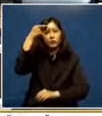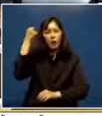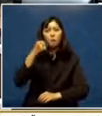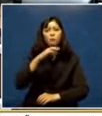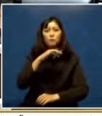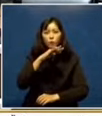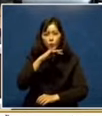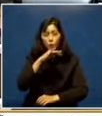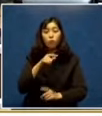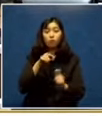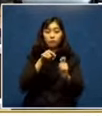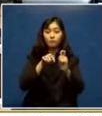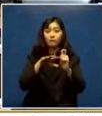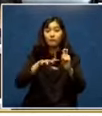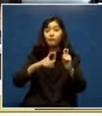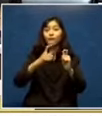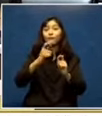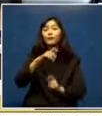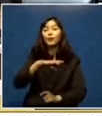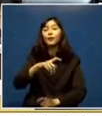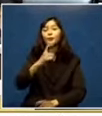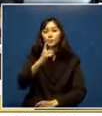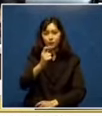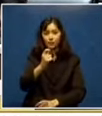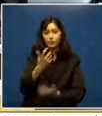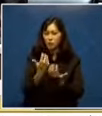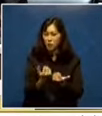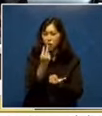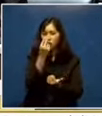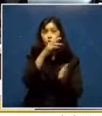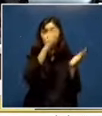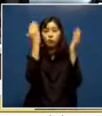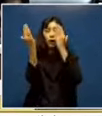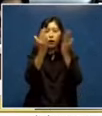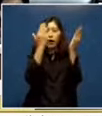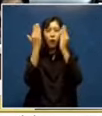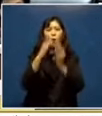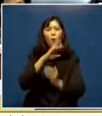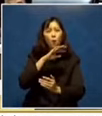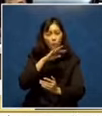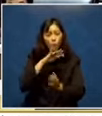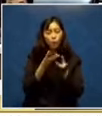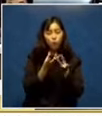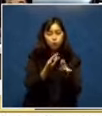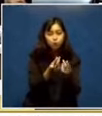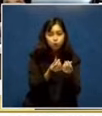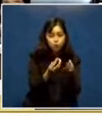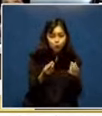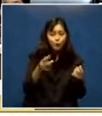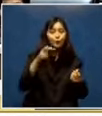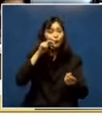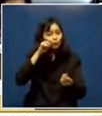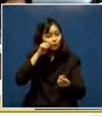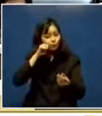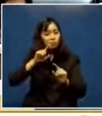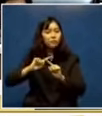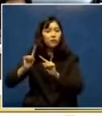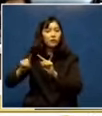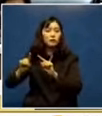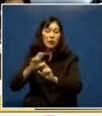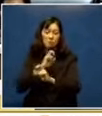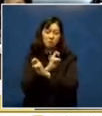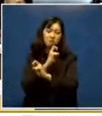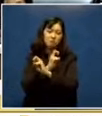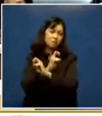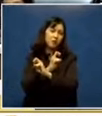ำเภอเมืองพบว่ามีการปนเปื้อนอย่างรุนแรงทั้งในอากาศดินน้ำของสารป๊อปกลุ่มไดออกซินที่ส่